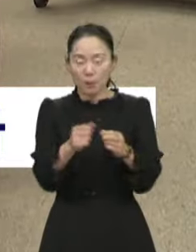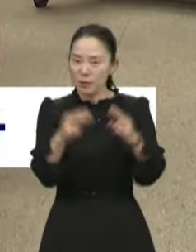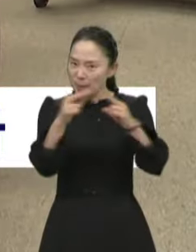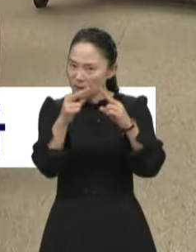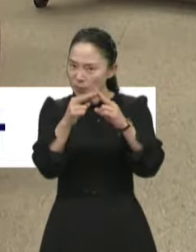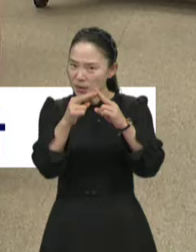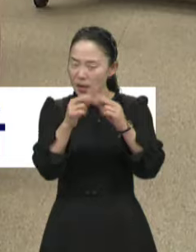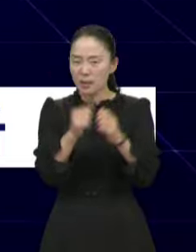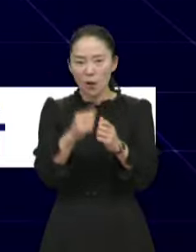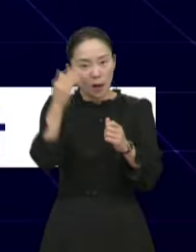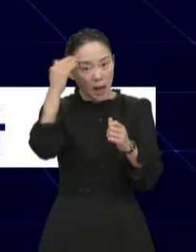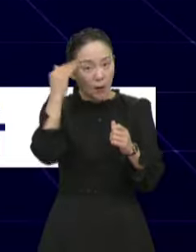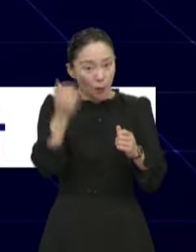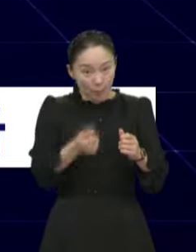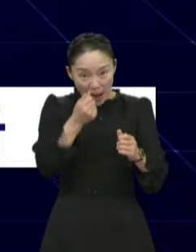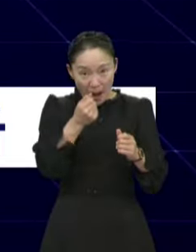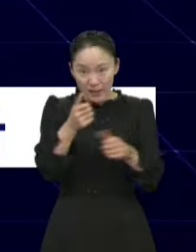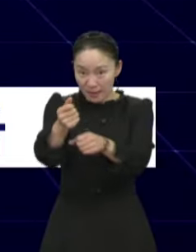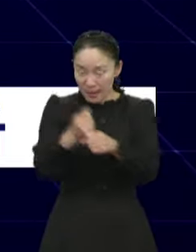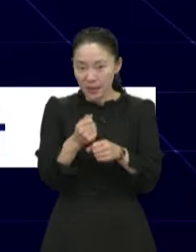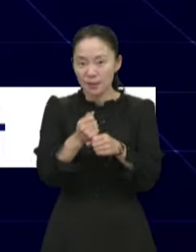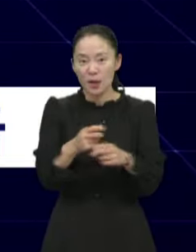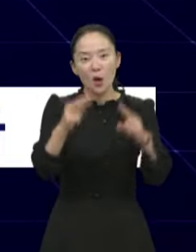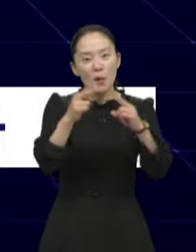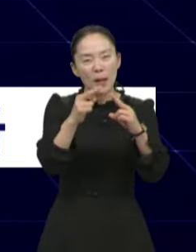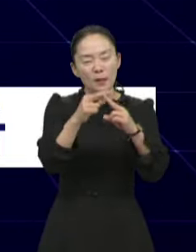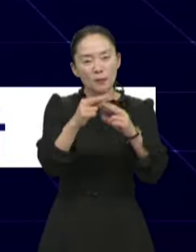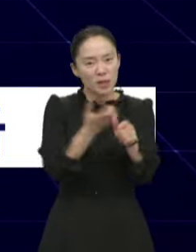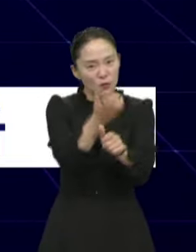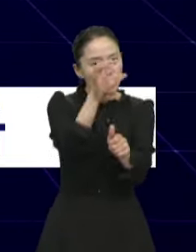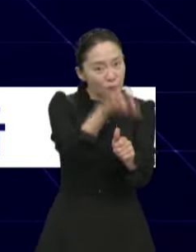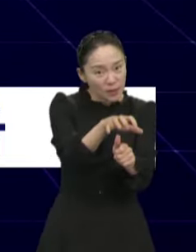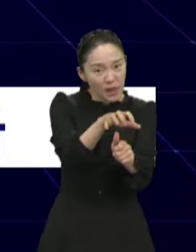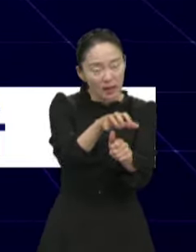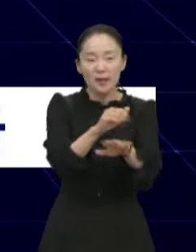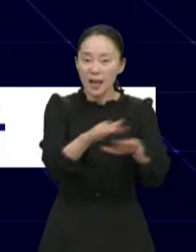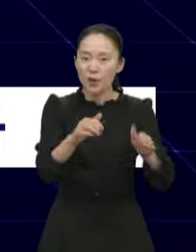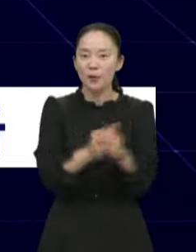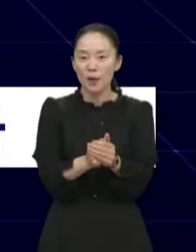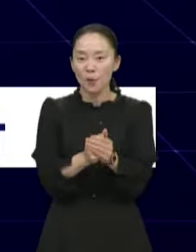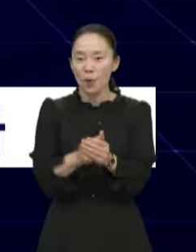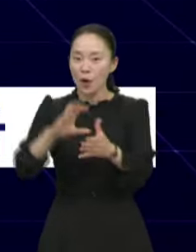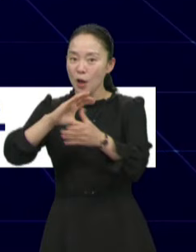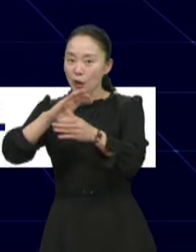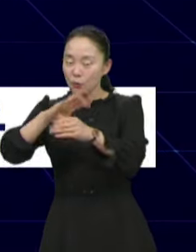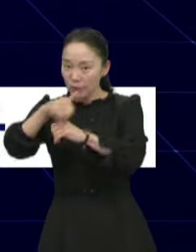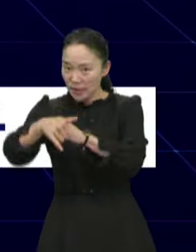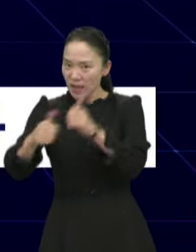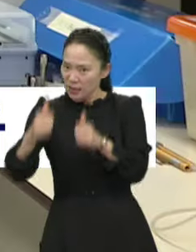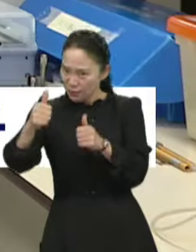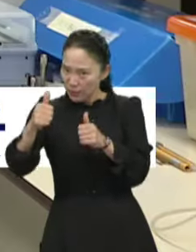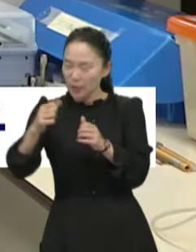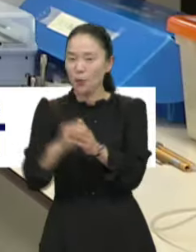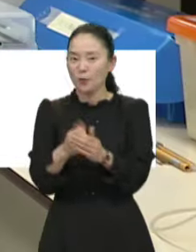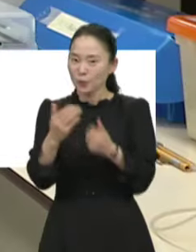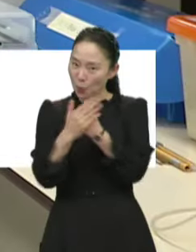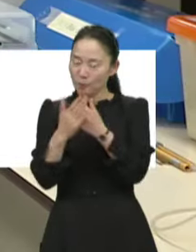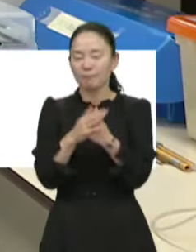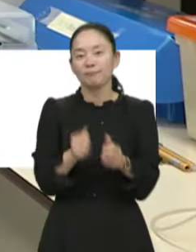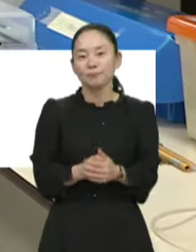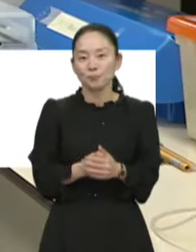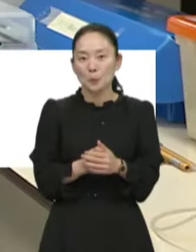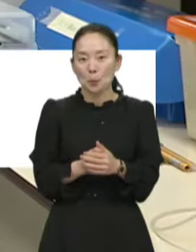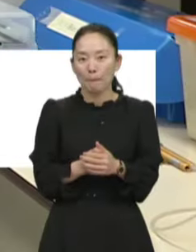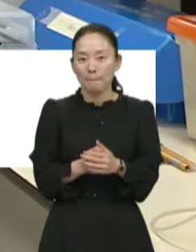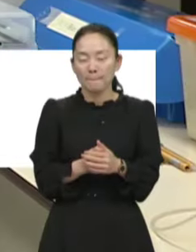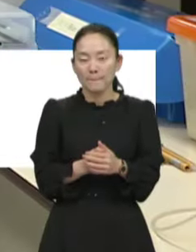반도체 국산화를 앞당겨 반도체 수출 규제 대응과 국제 기술 경쟁에도 큰 도움이 될 전망입니다. 국내